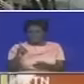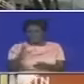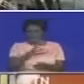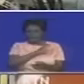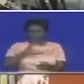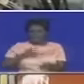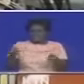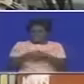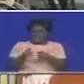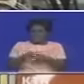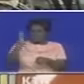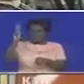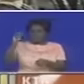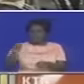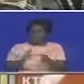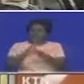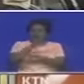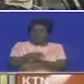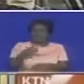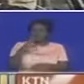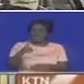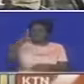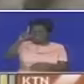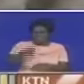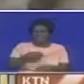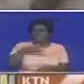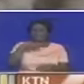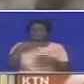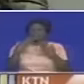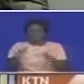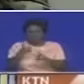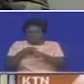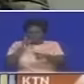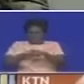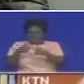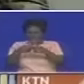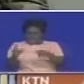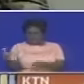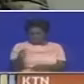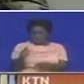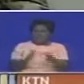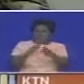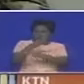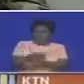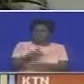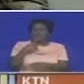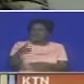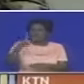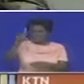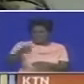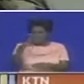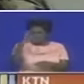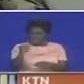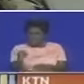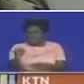Mataifa unasema kuwa zaidi ya watu 1,000 wameuawa tangu ghasia kuanza nchini humo na wengine zaidi ya 120,000